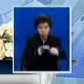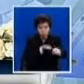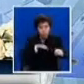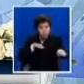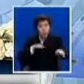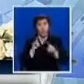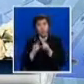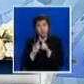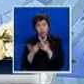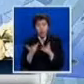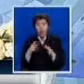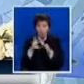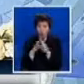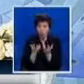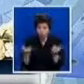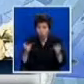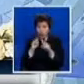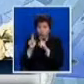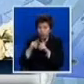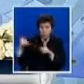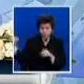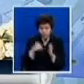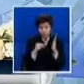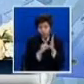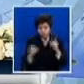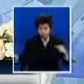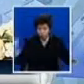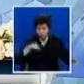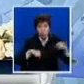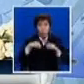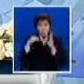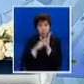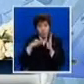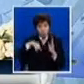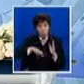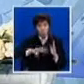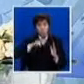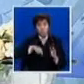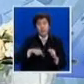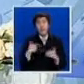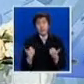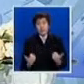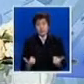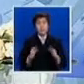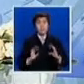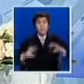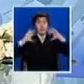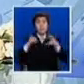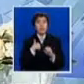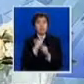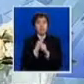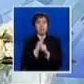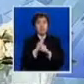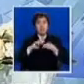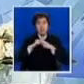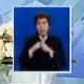เรื่องของยานพาหนะหรือเรื่องอื่นๆเพราะฉะนั้นผมอยากจะย้ำครับว่าสิ่งที่รัฐบาลจะทำนั้นรัฐบาลไม่ได้ขัดขวางการ